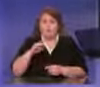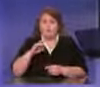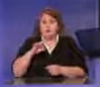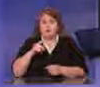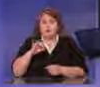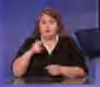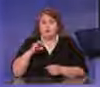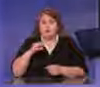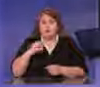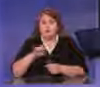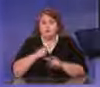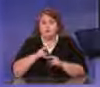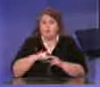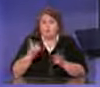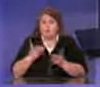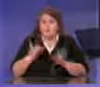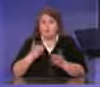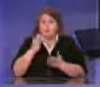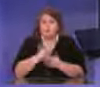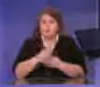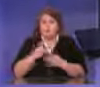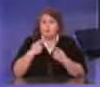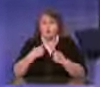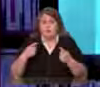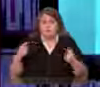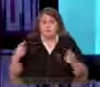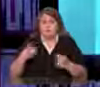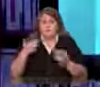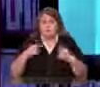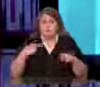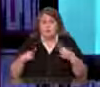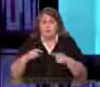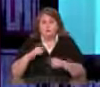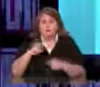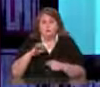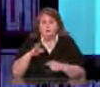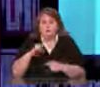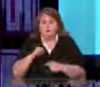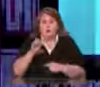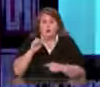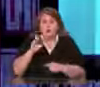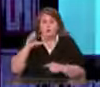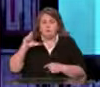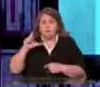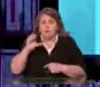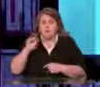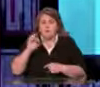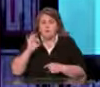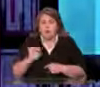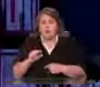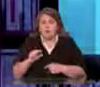Гетерозиготный организм – это который содержит разные аллели одного гена, например, А большое, А